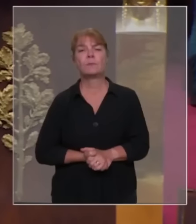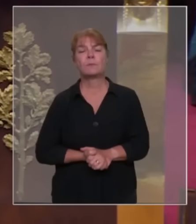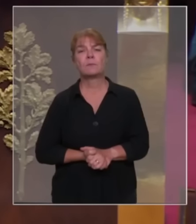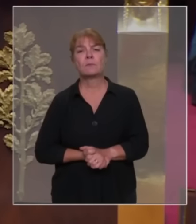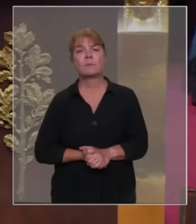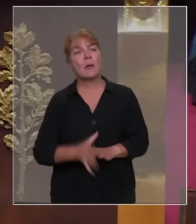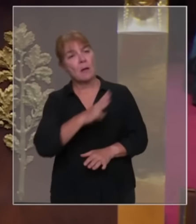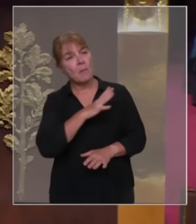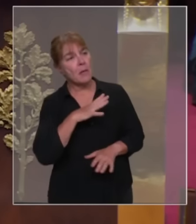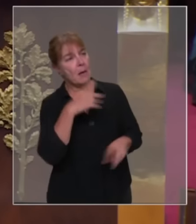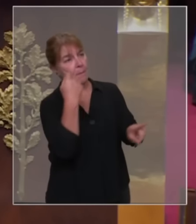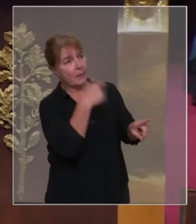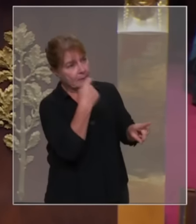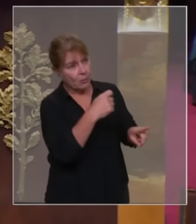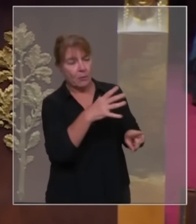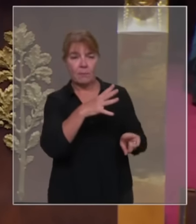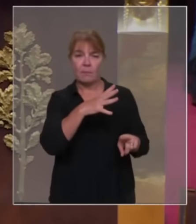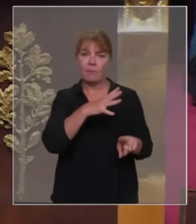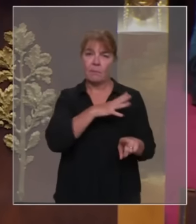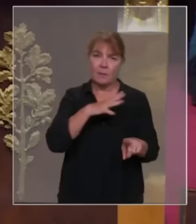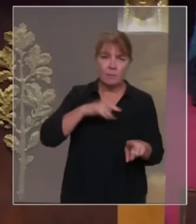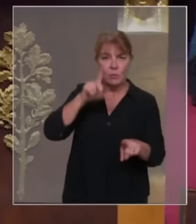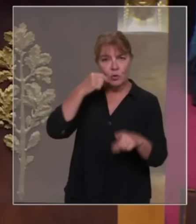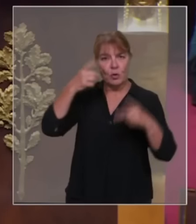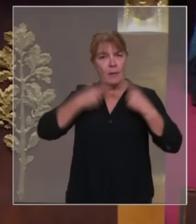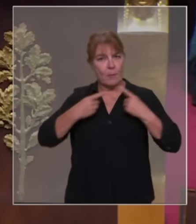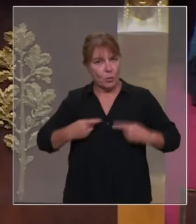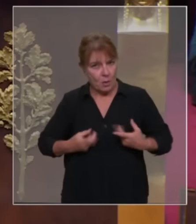Madame la Présidente, Mesdames et Messieurs les députés,